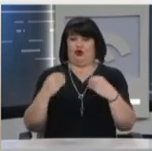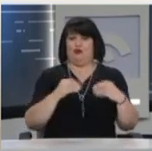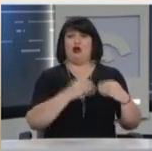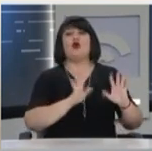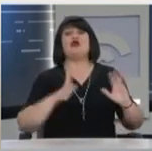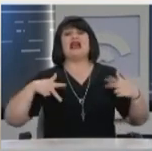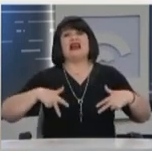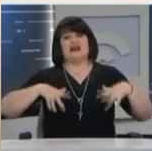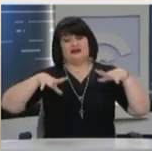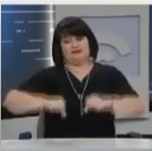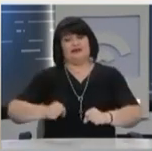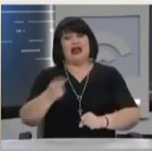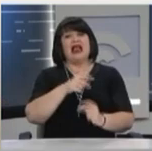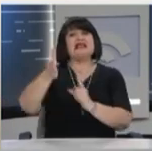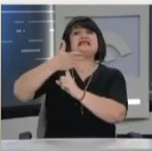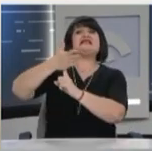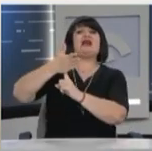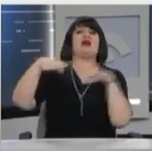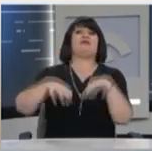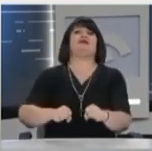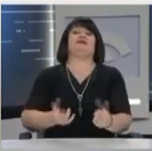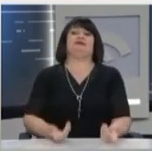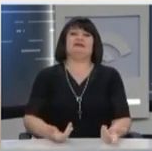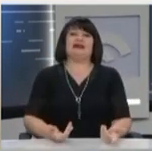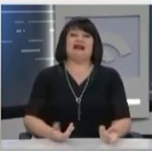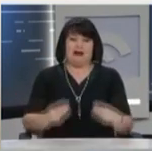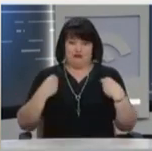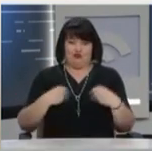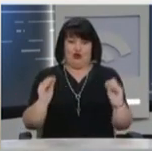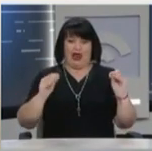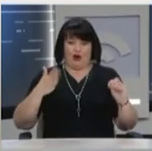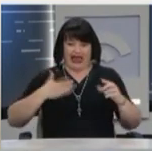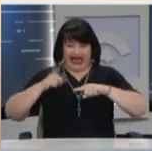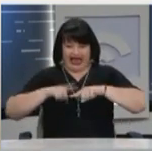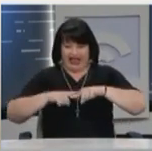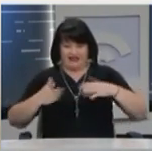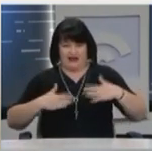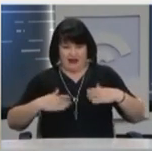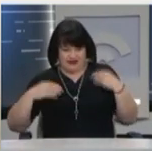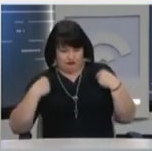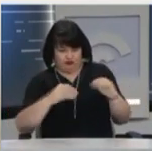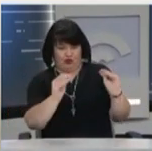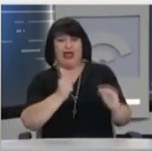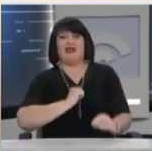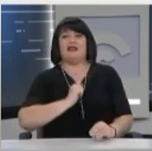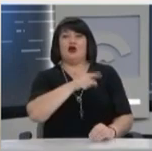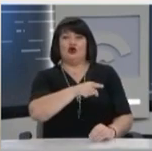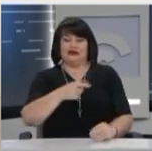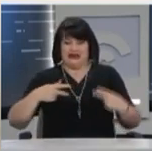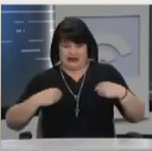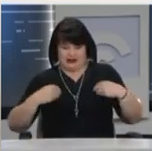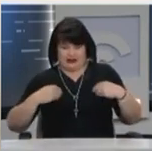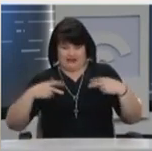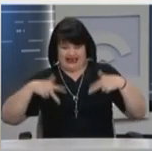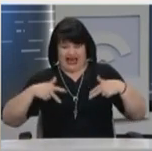Είναι κρατικοποίηση υπό άλλη σημαία. Γιατί από κρατικοποίηση σημαίνει ότι φεύγει από τον κράτος και πηγαίνει στο ιδιώτη. Εδώ φεύγει από τον